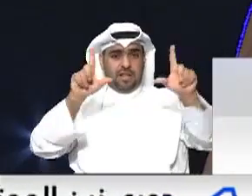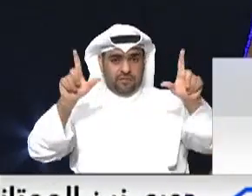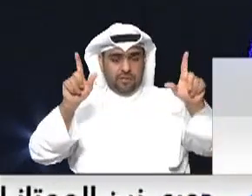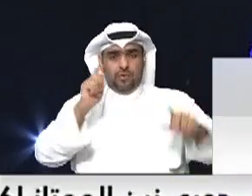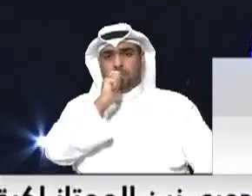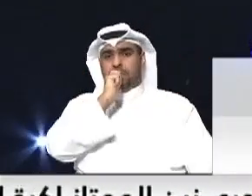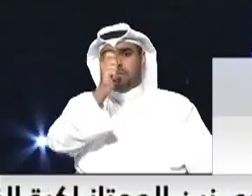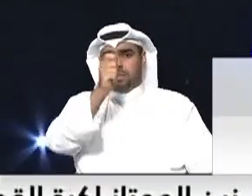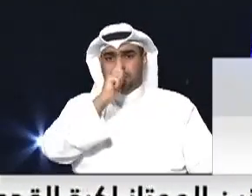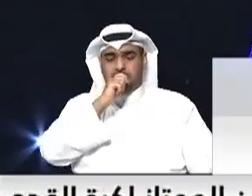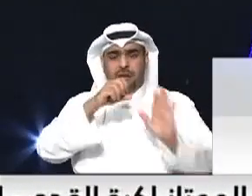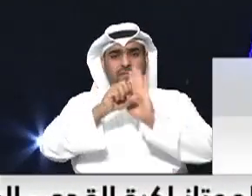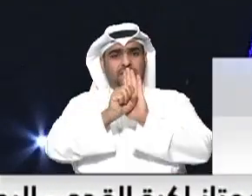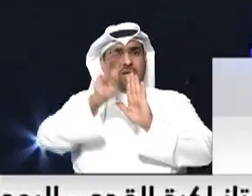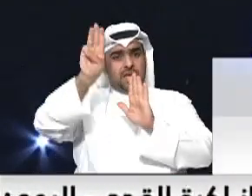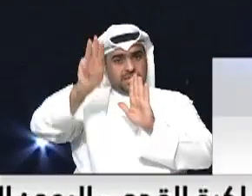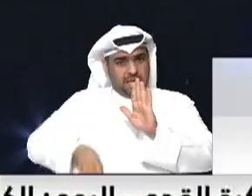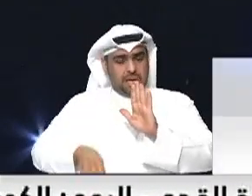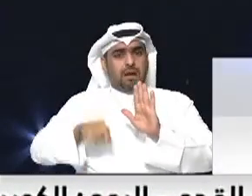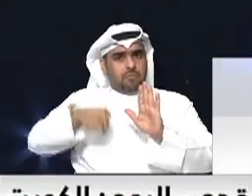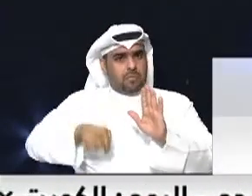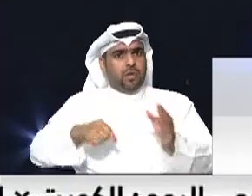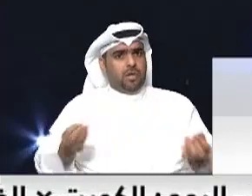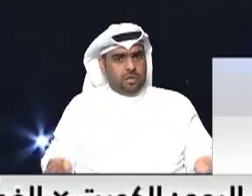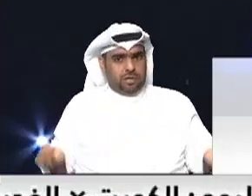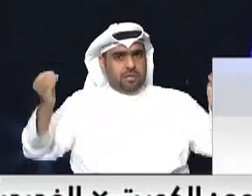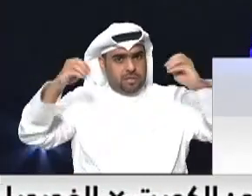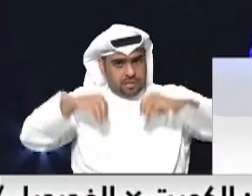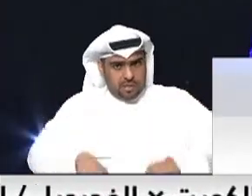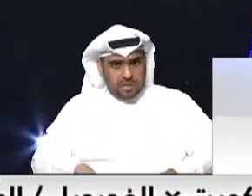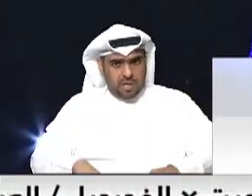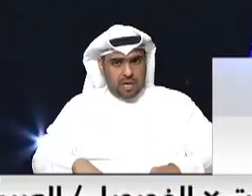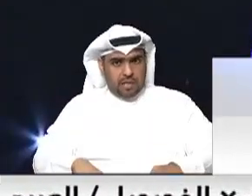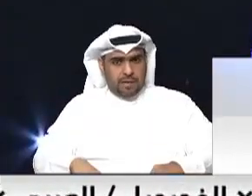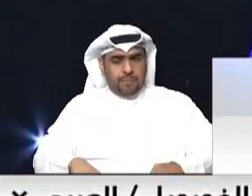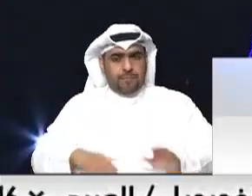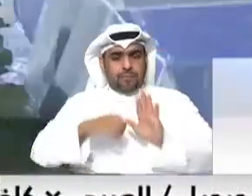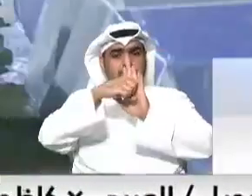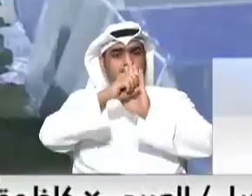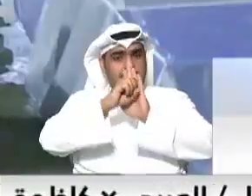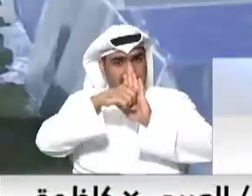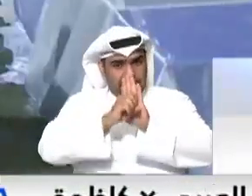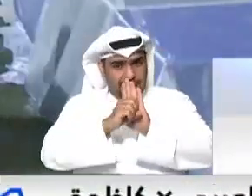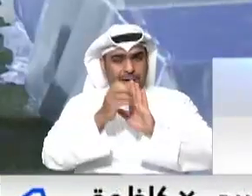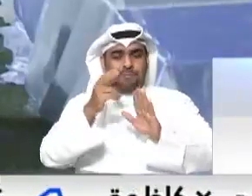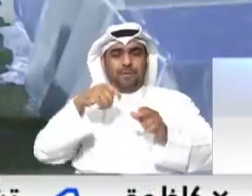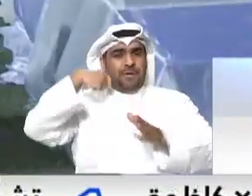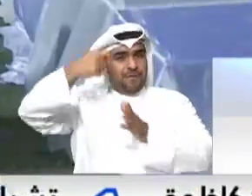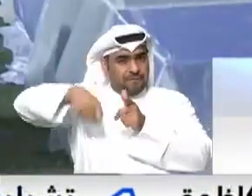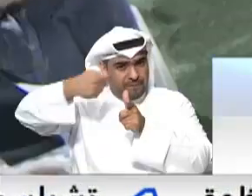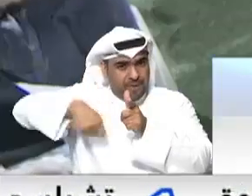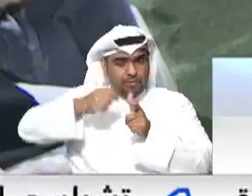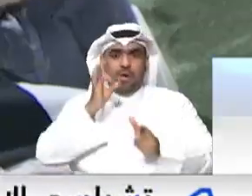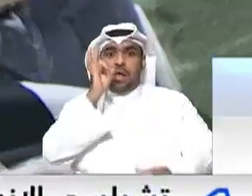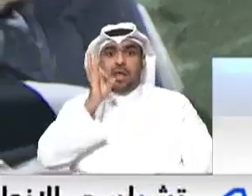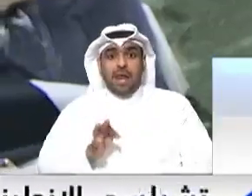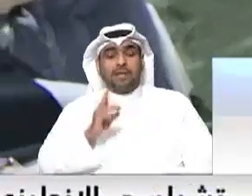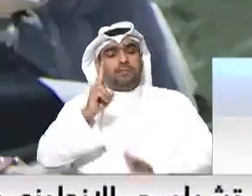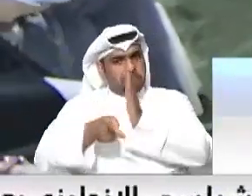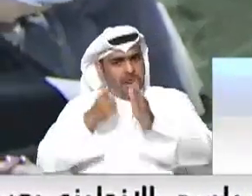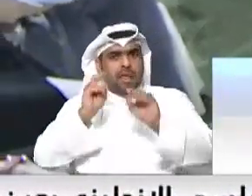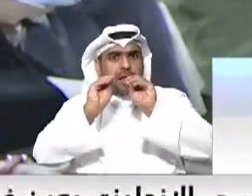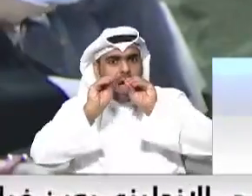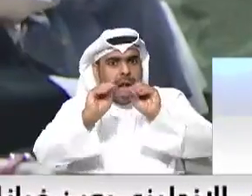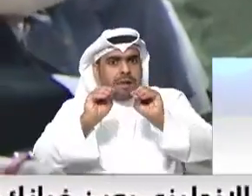والانستقرام ما قاعد يقصرون ولكن ايضا لازم نرسخ الامور لهم مسابقه الاكلات الشعبيه الرمضانيه كانت